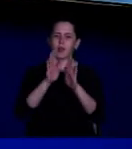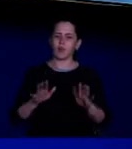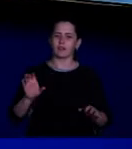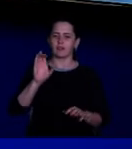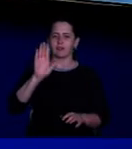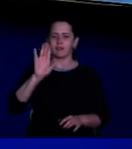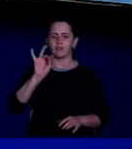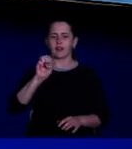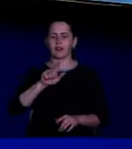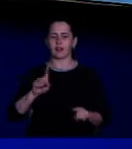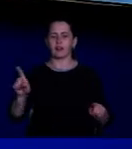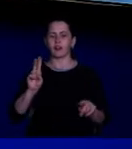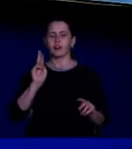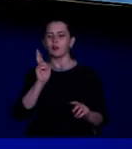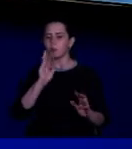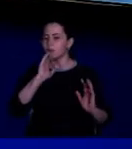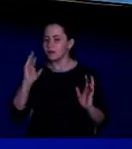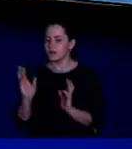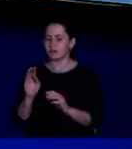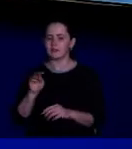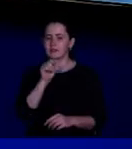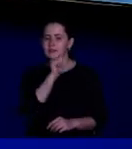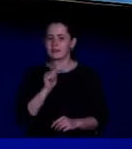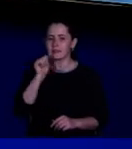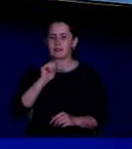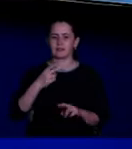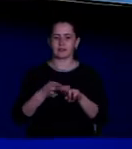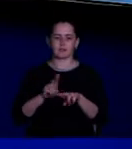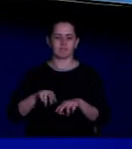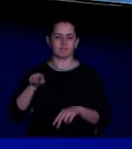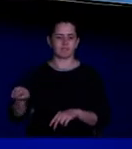свирель. Чьих тань хранитель этот най?